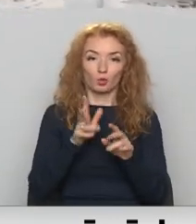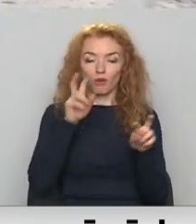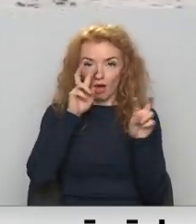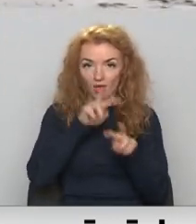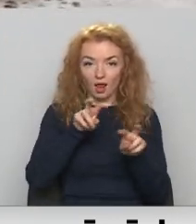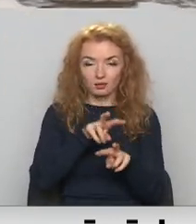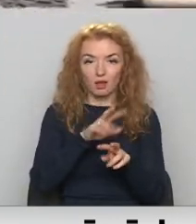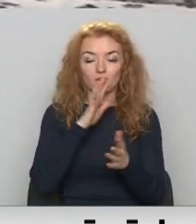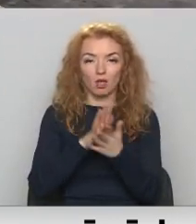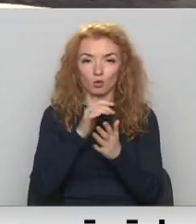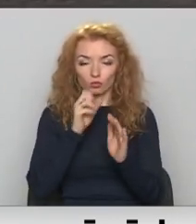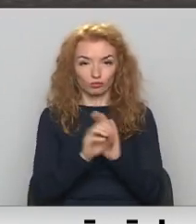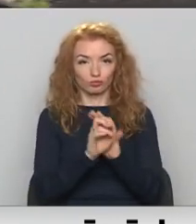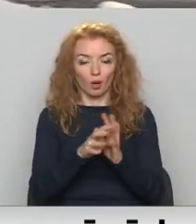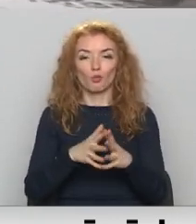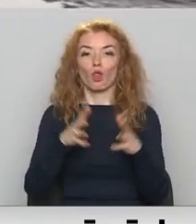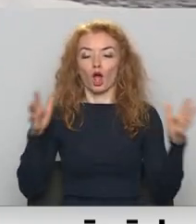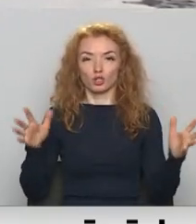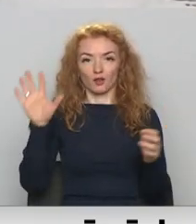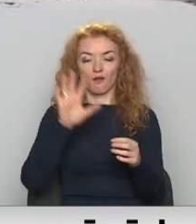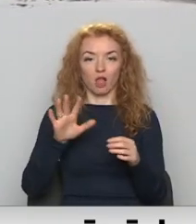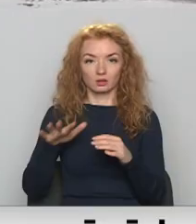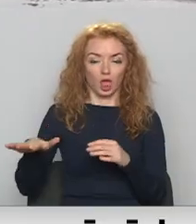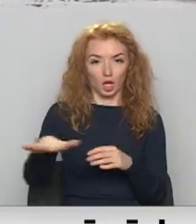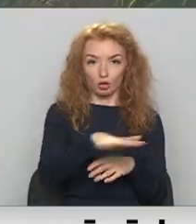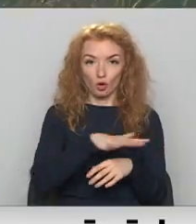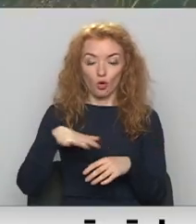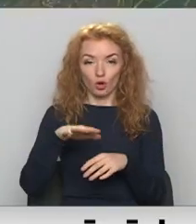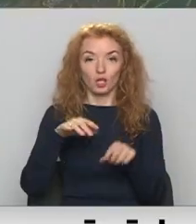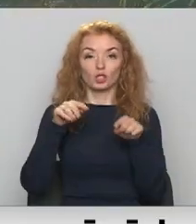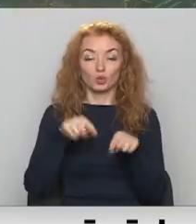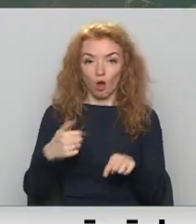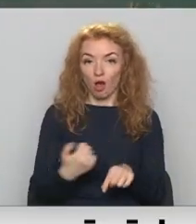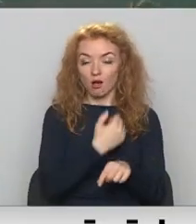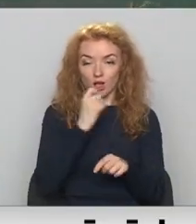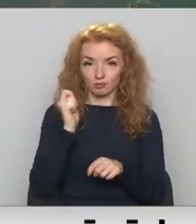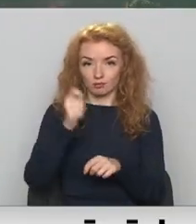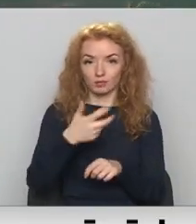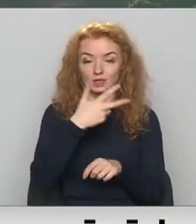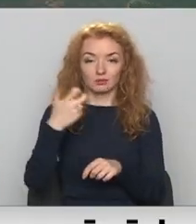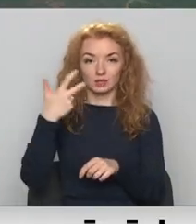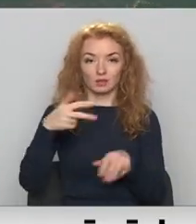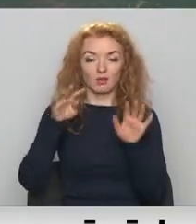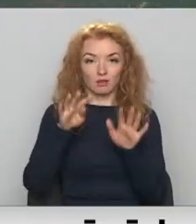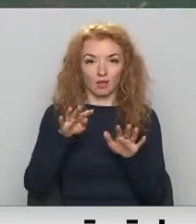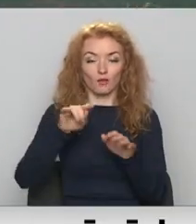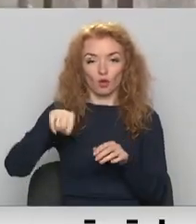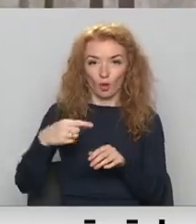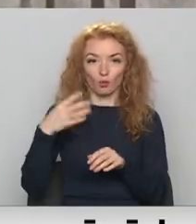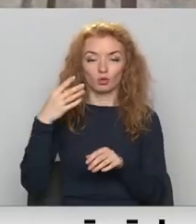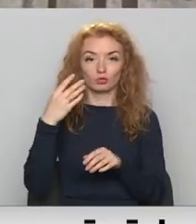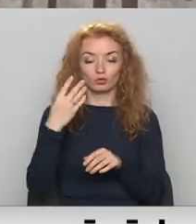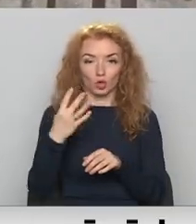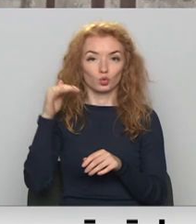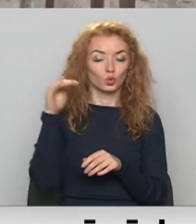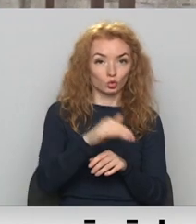analizēti notekūdeņi plašākā valsts teritorijā. Monitoringa īstenošanai šogad piešķīra 339,4 tūkstošus